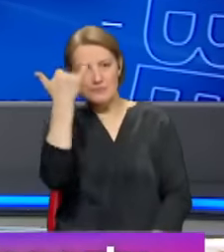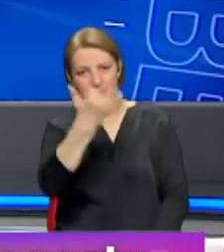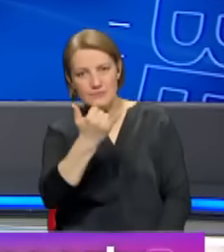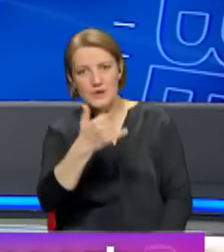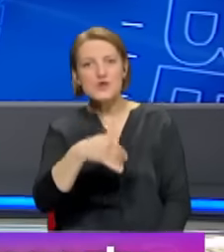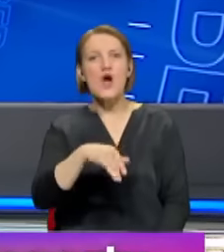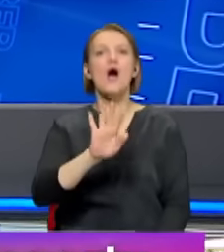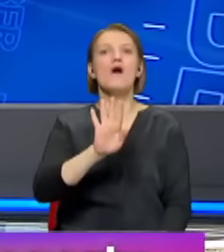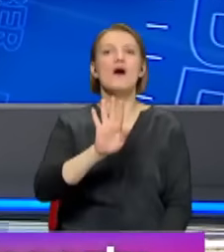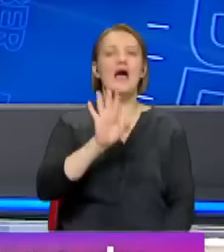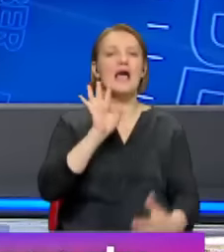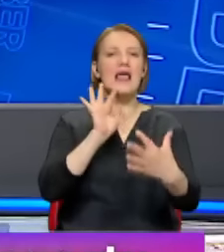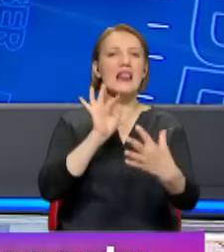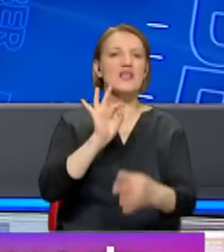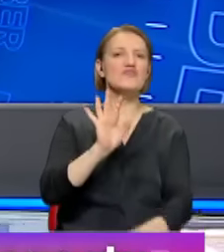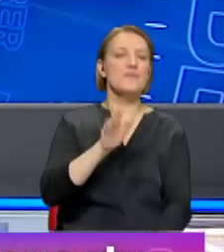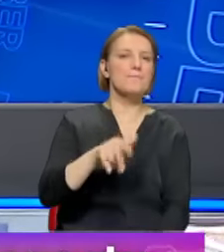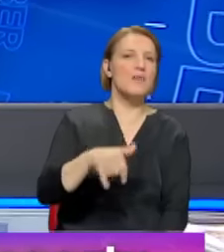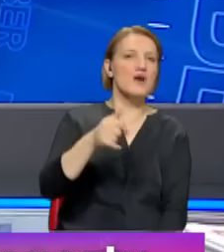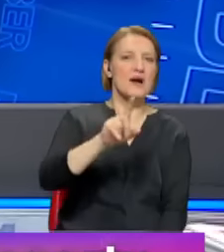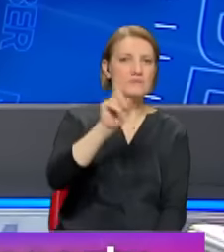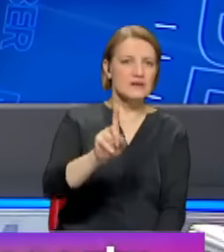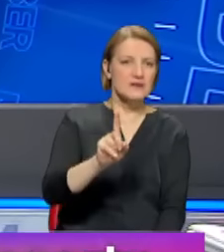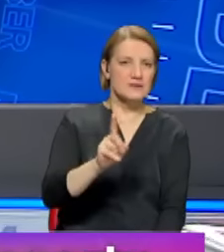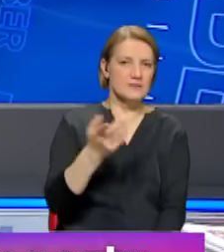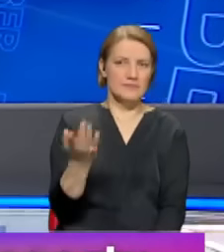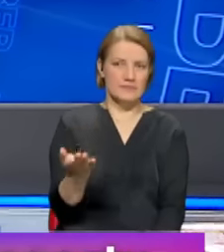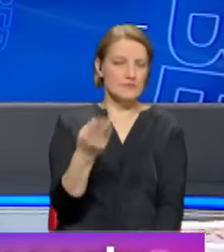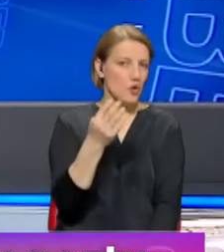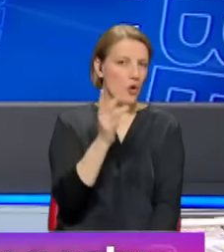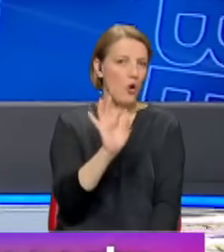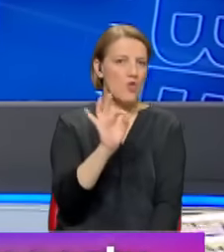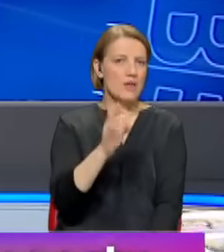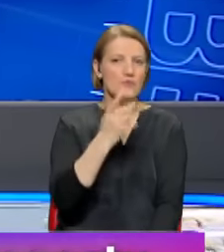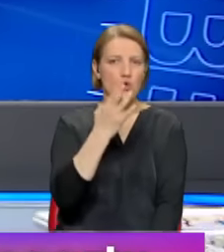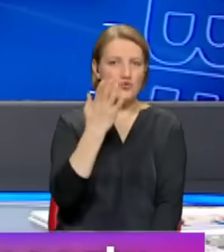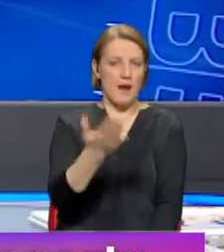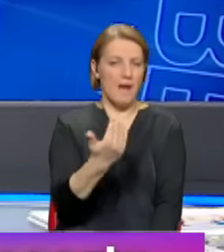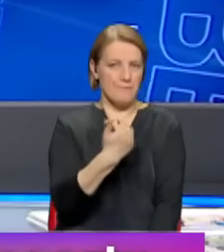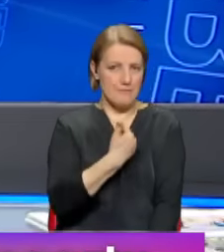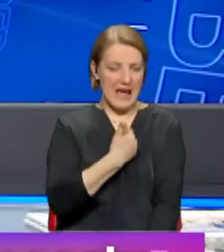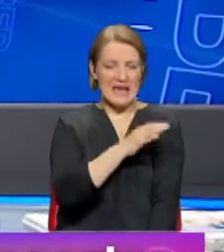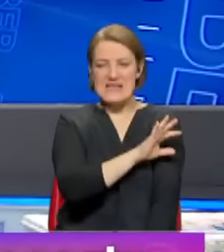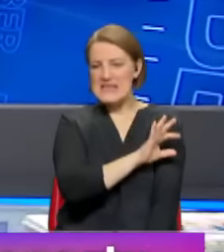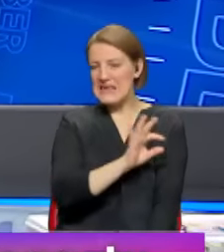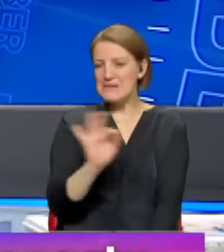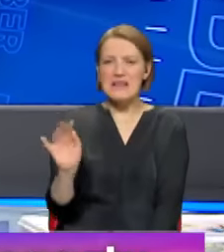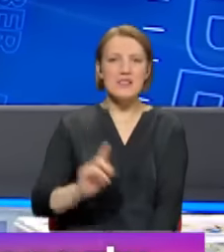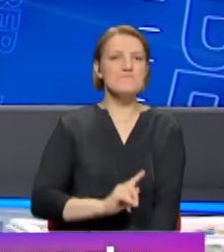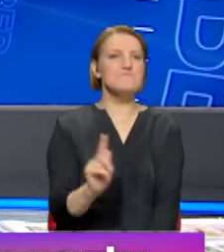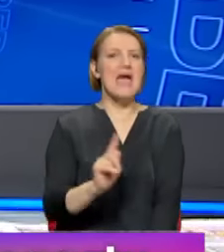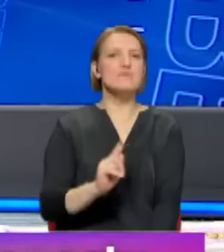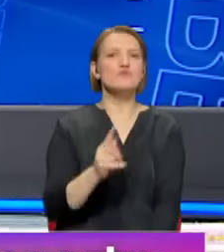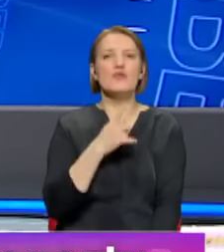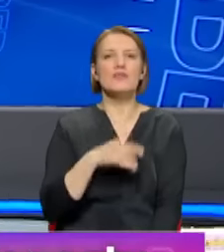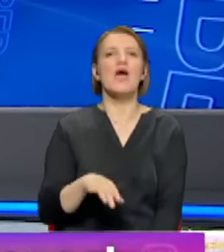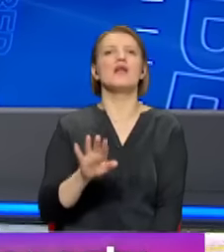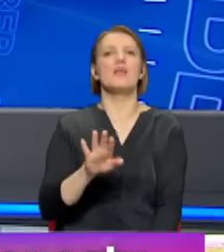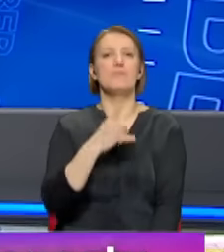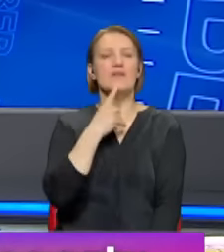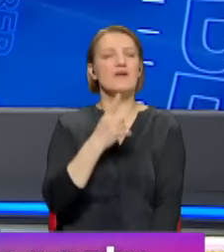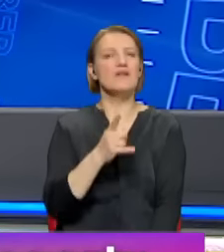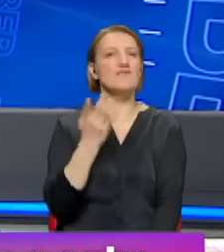yoksa İletişim Başkanlığı'ndan mı? Ve çıkışı, çok önemli bir çıkış. Ben kimsenin memuru değilim dedi